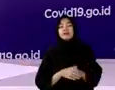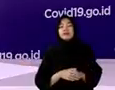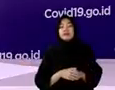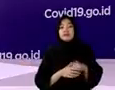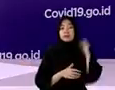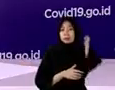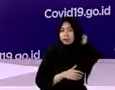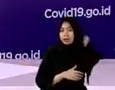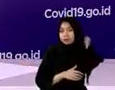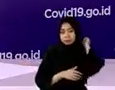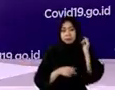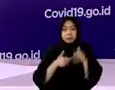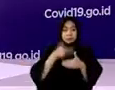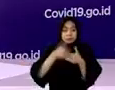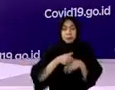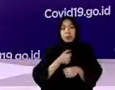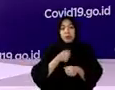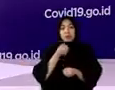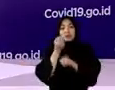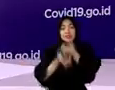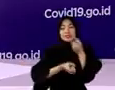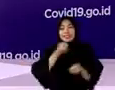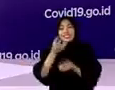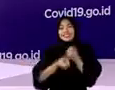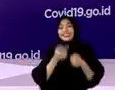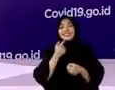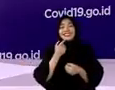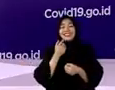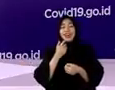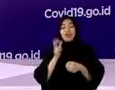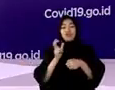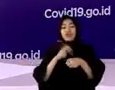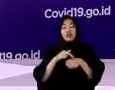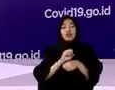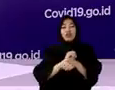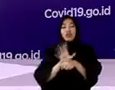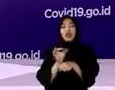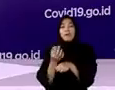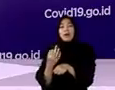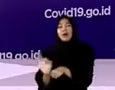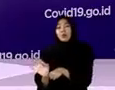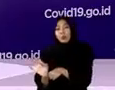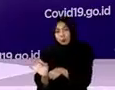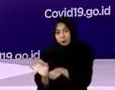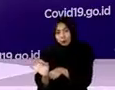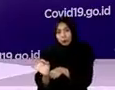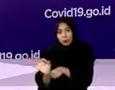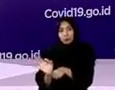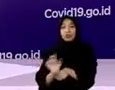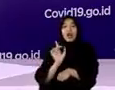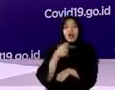munculnya varian virus COVID-19 dan pengaruhnya kepada efektivitas vaksin.